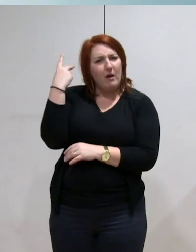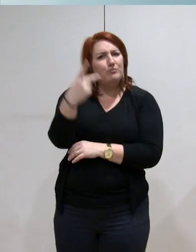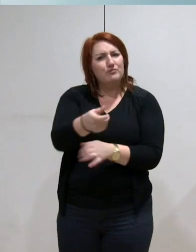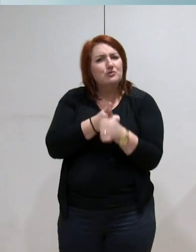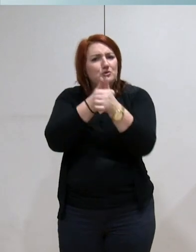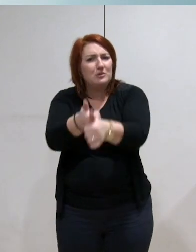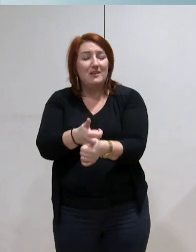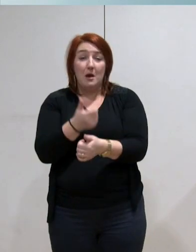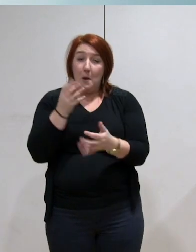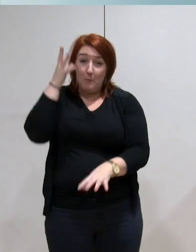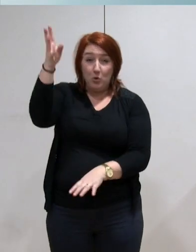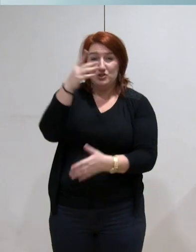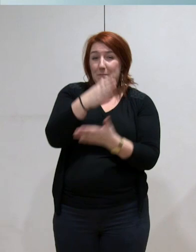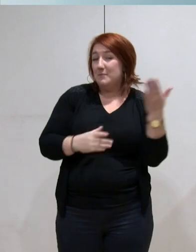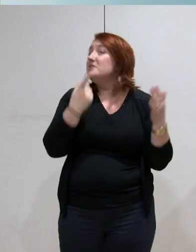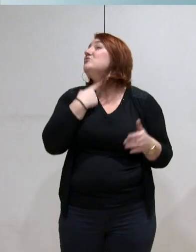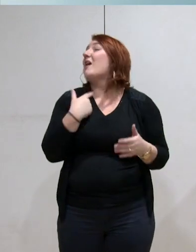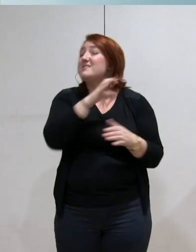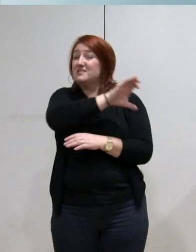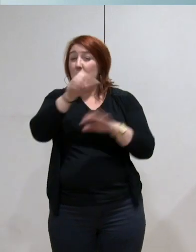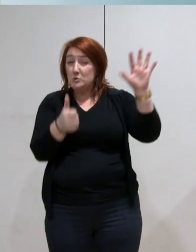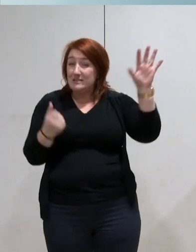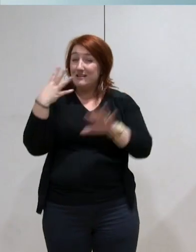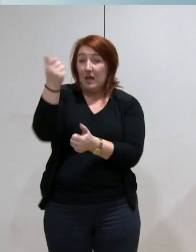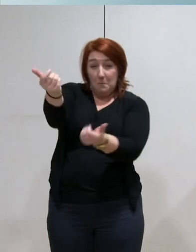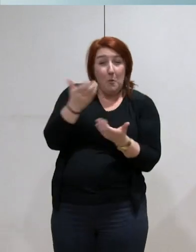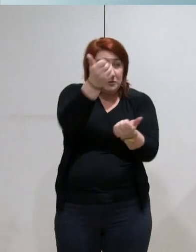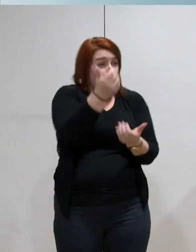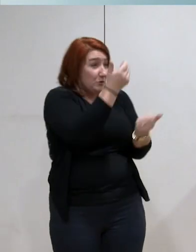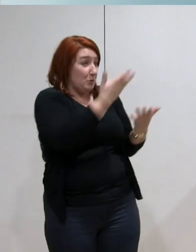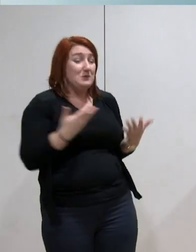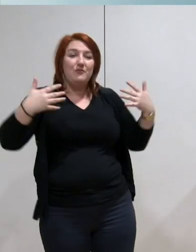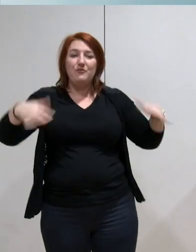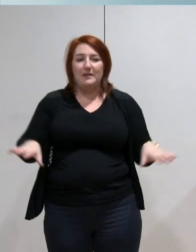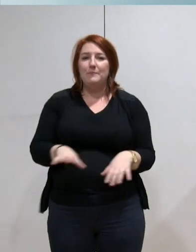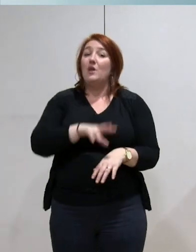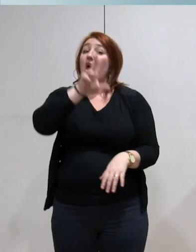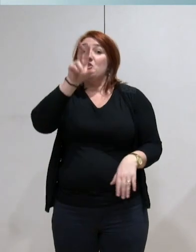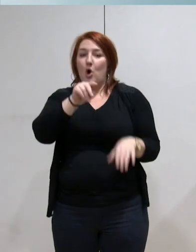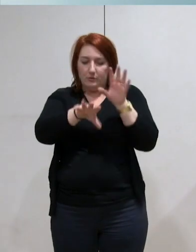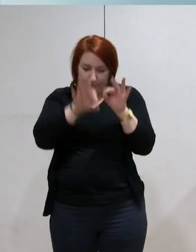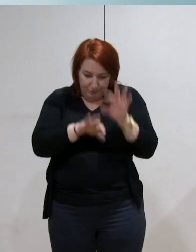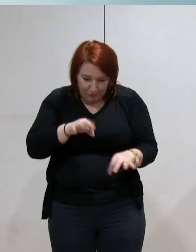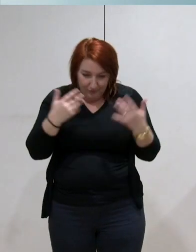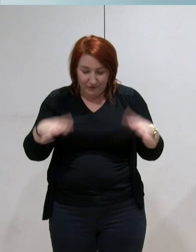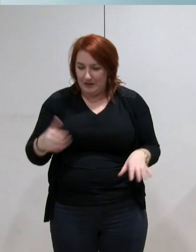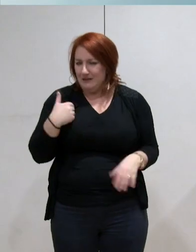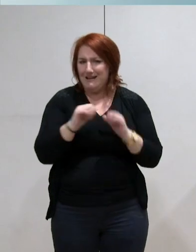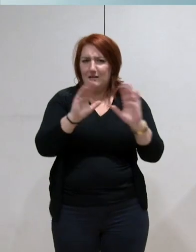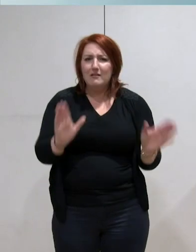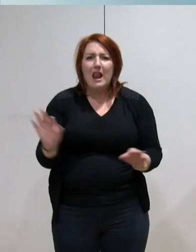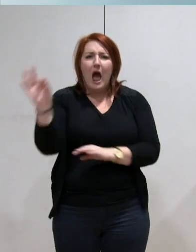projets proposés à méjint 30 idées retenues dans le cadre de la ruche au projet cet été